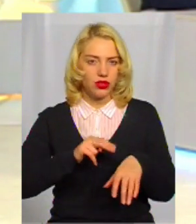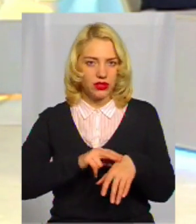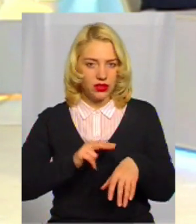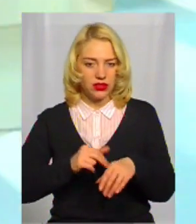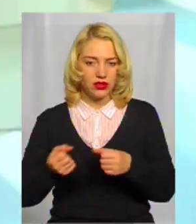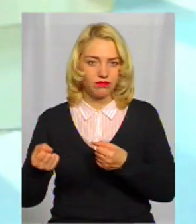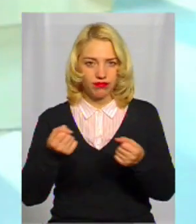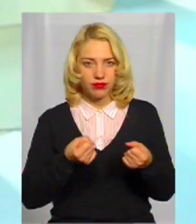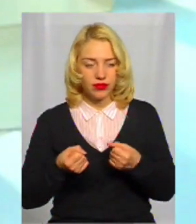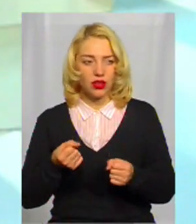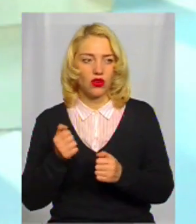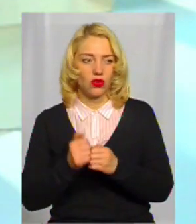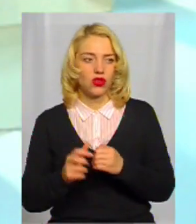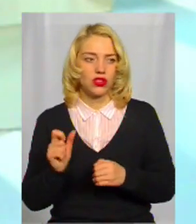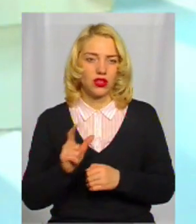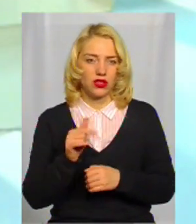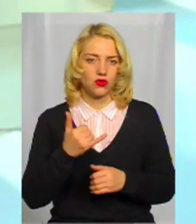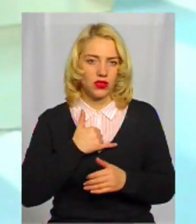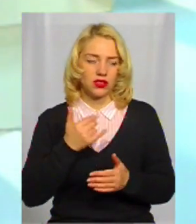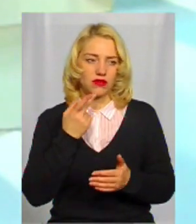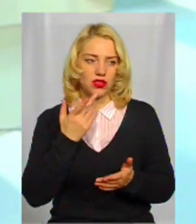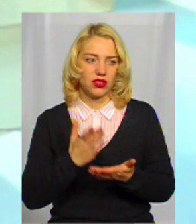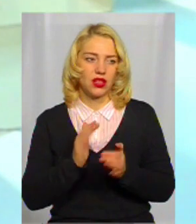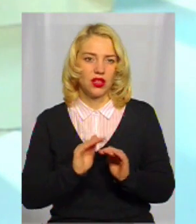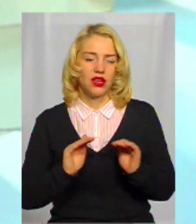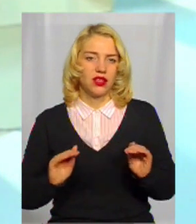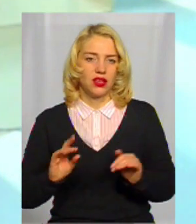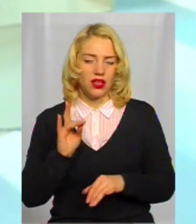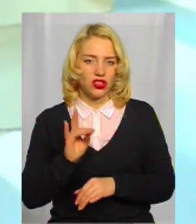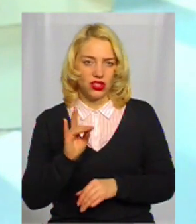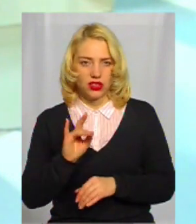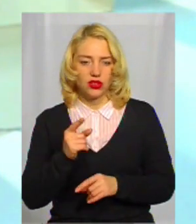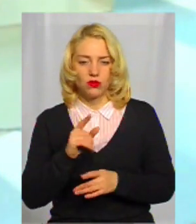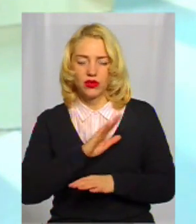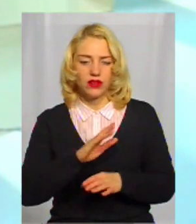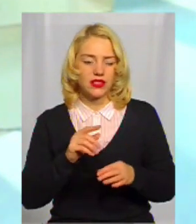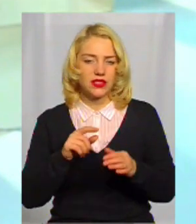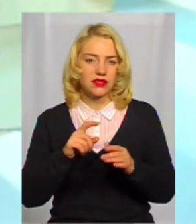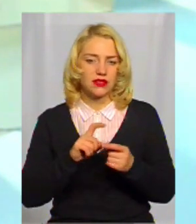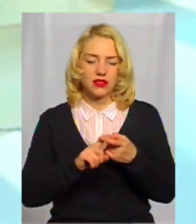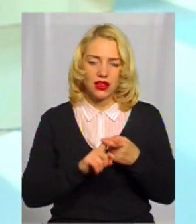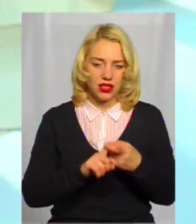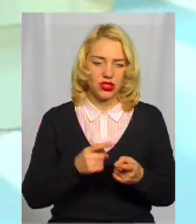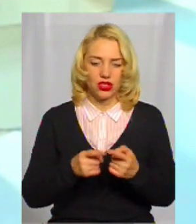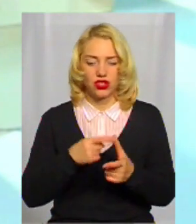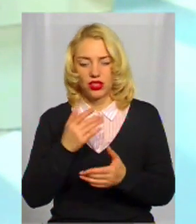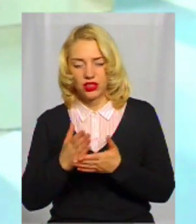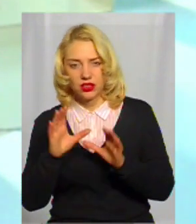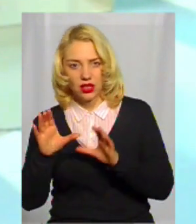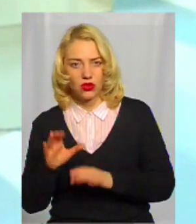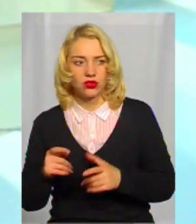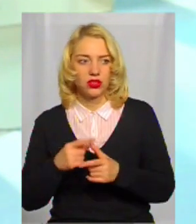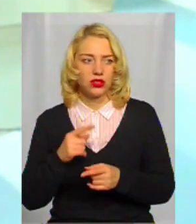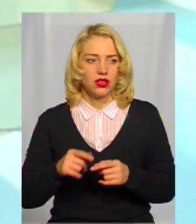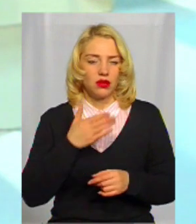то кожного разу в нас завжди є дитяче крісло. Тому в незалежності, там, чи є цей закон, чи немає,